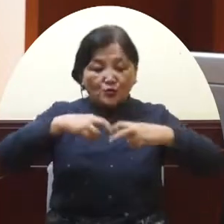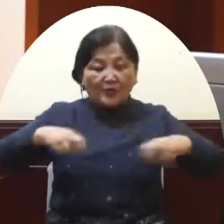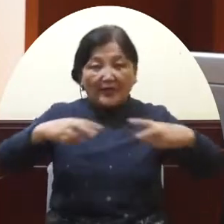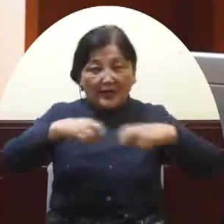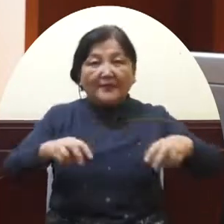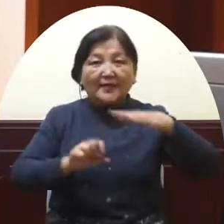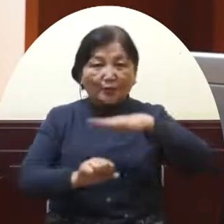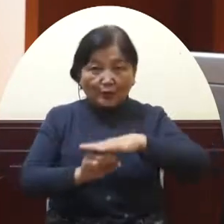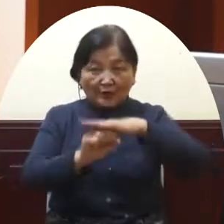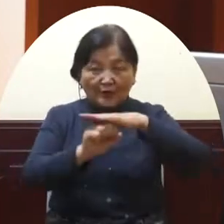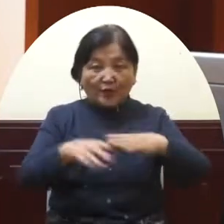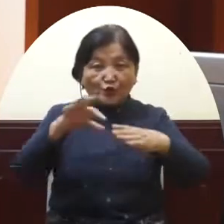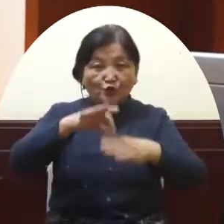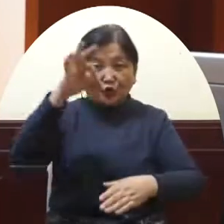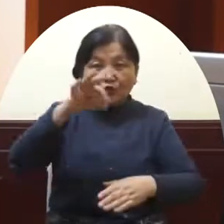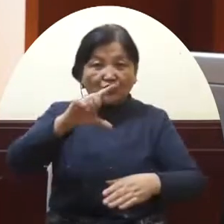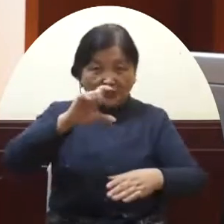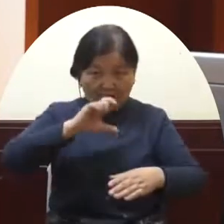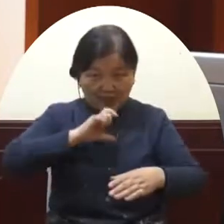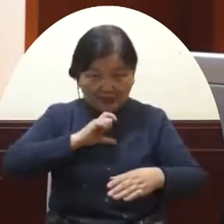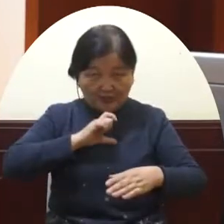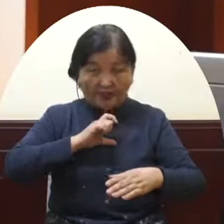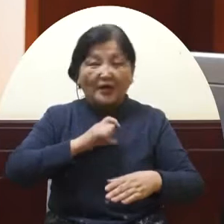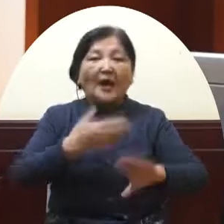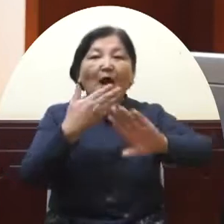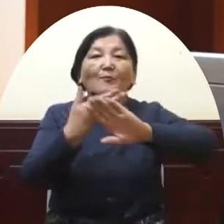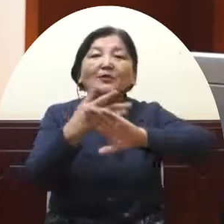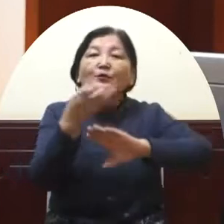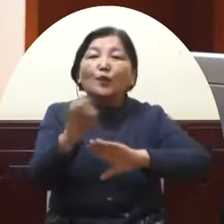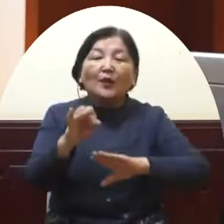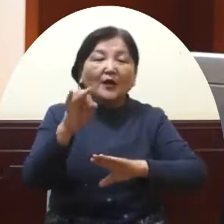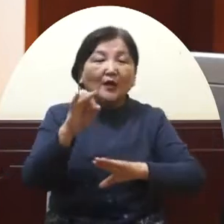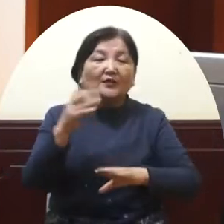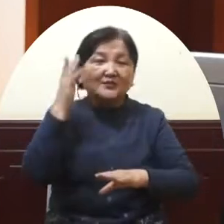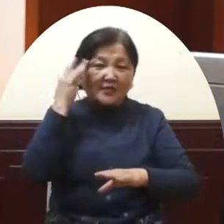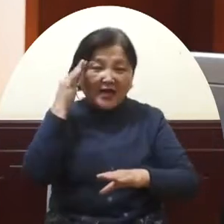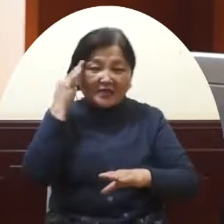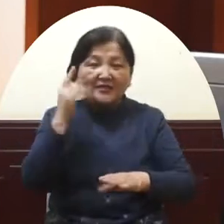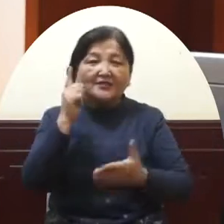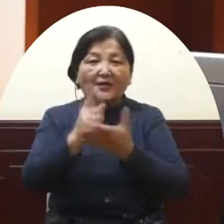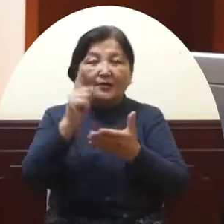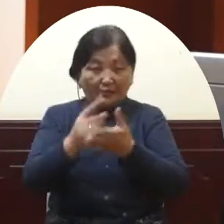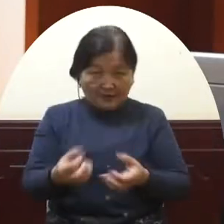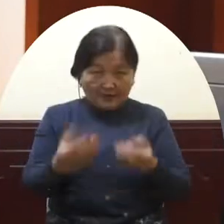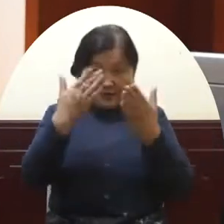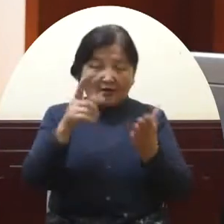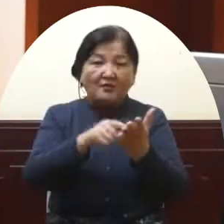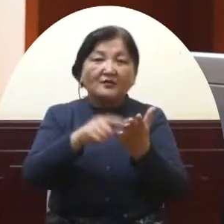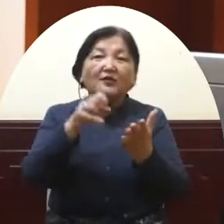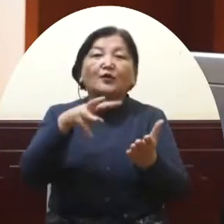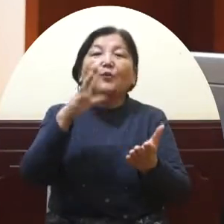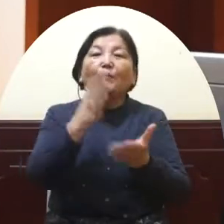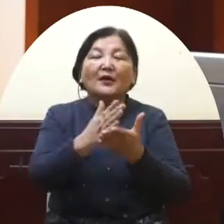энэ сонгогчийн эрхийг хамгаалах талаар санаачилгууд гаргахгүй болохгүй байна гэдэг энэ үднээс бол энэ